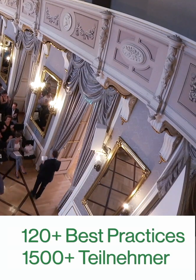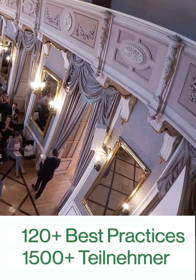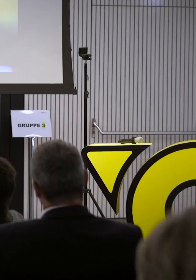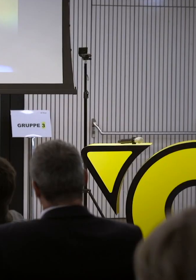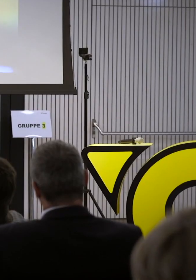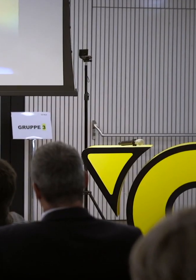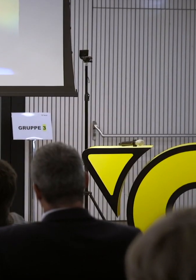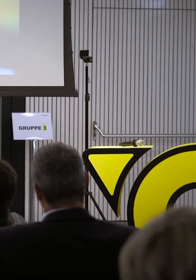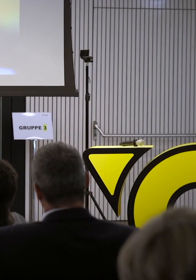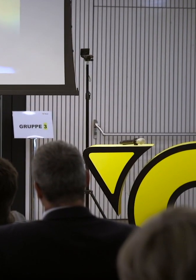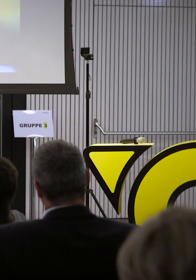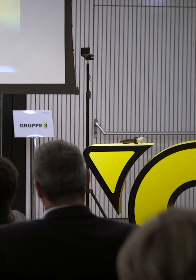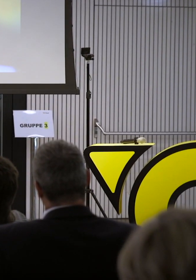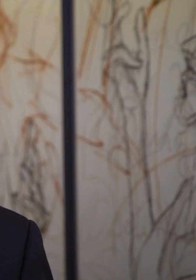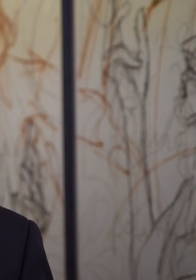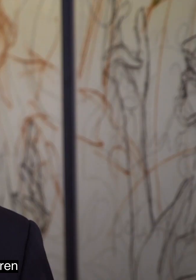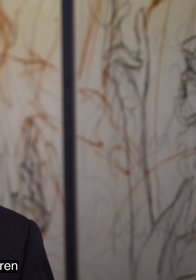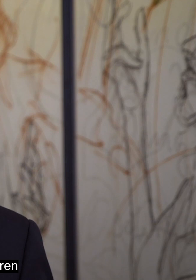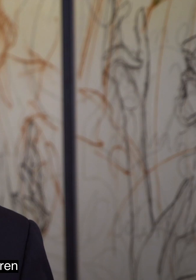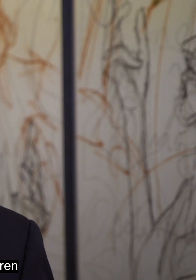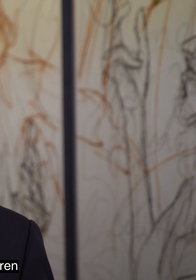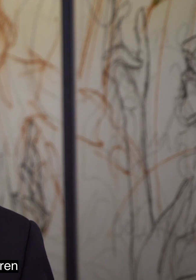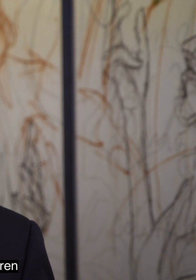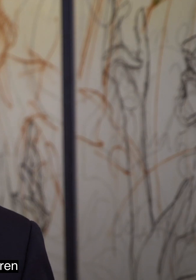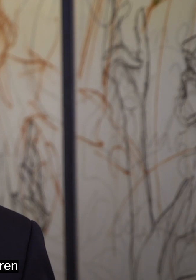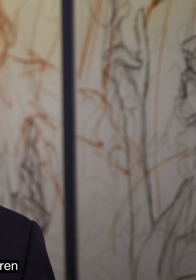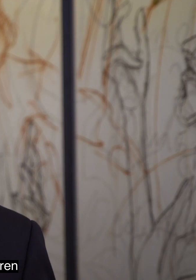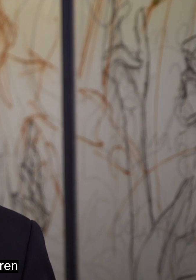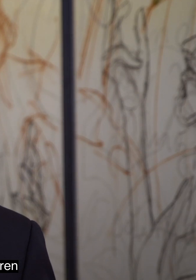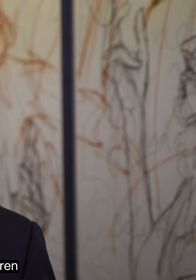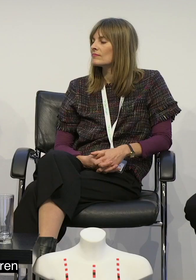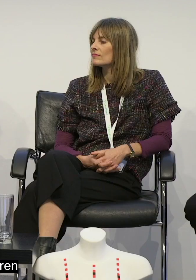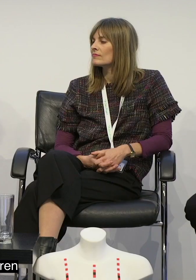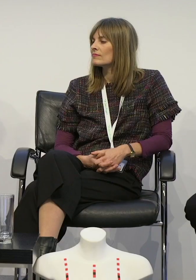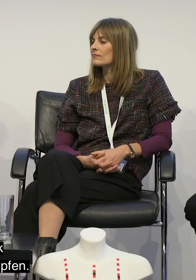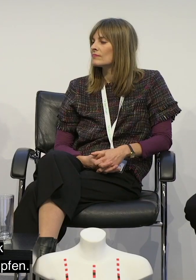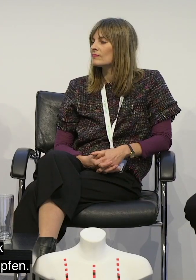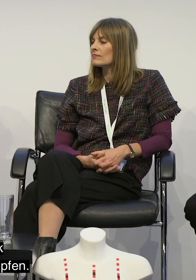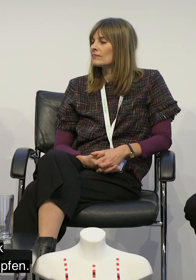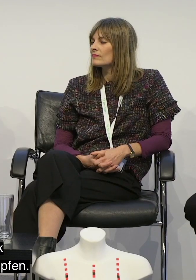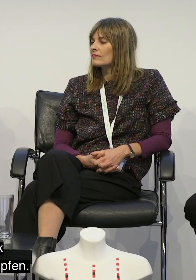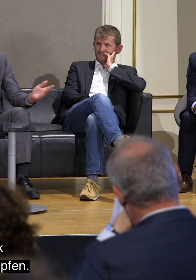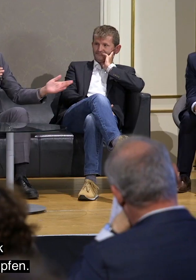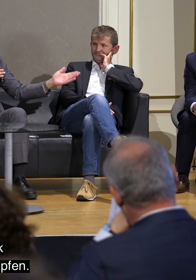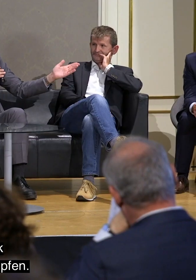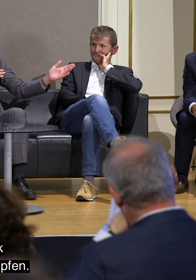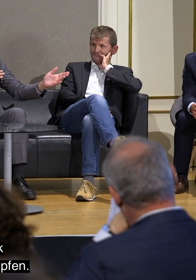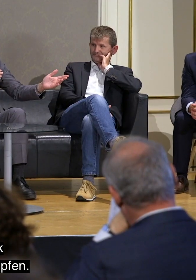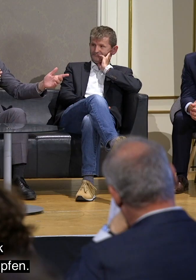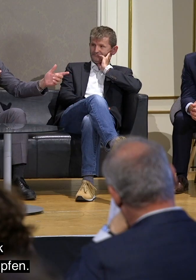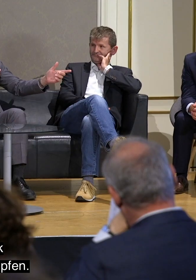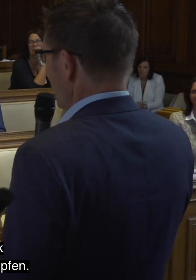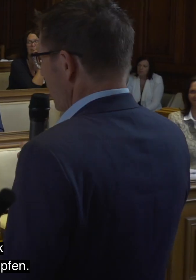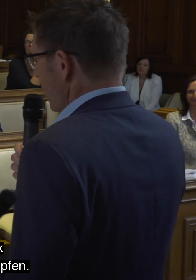In unserem bisherigen Unternehmensdialog konnten wir an die 120 Best-Practice-Beispiele präsentieren und somit ein dichtes Netzwerk an